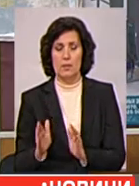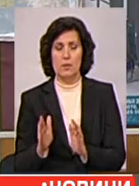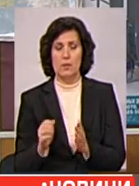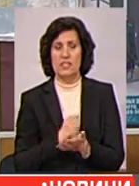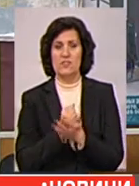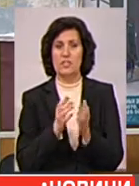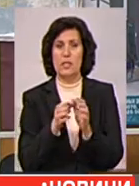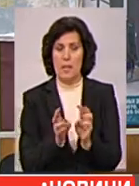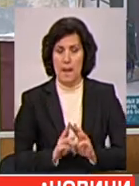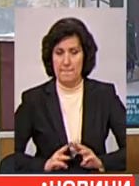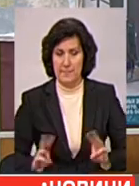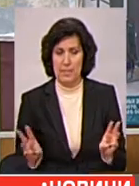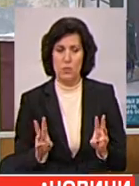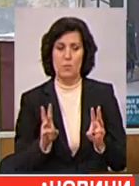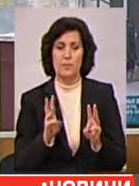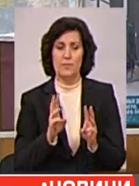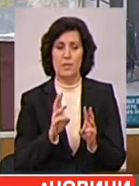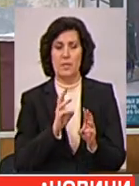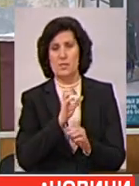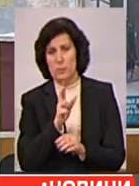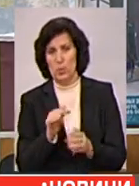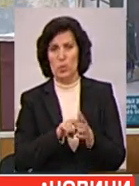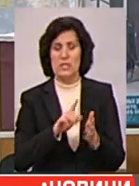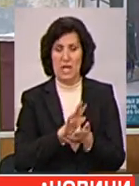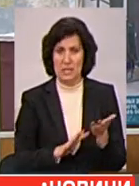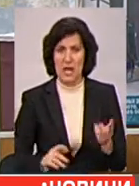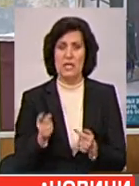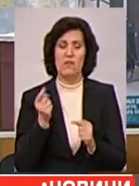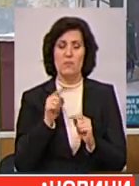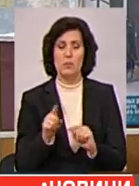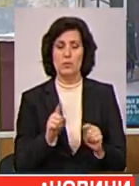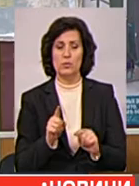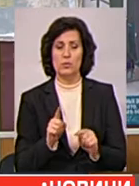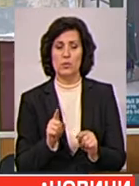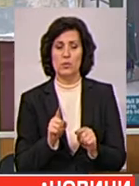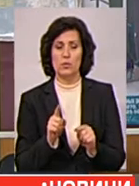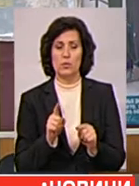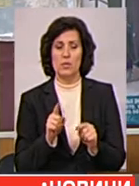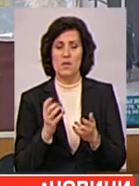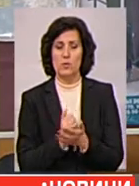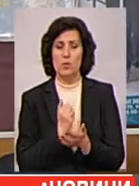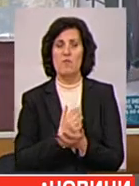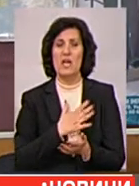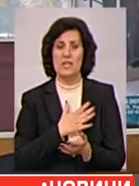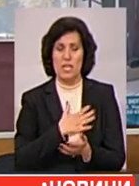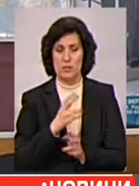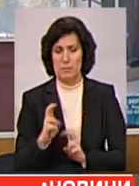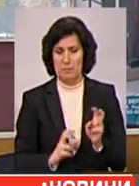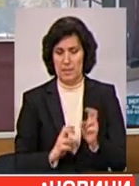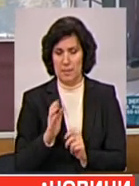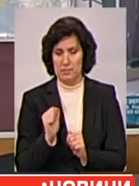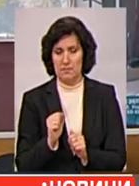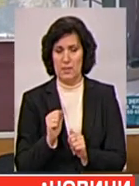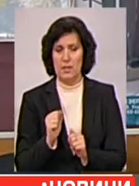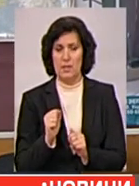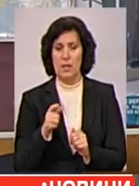Кабміном на подання СБУ і так далі. І справа в тому, що там же вугілля це видобувають наші підприємства. Так?